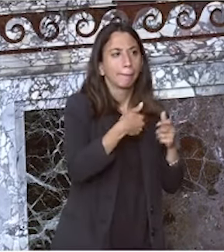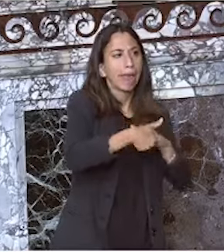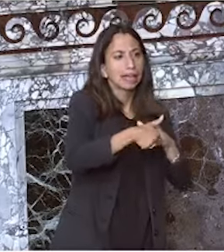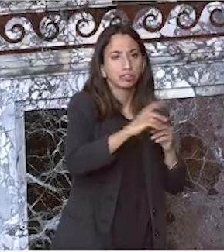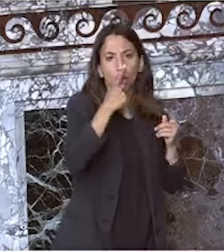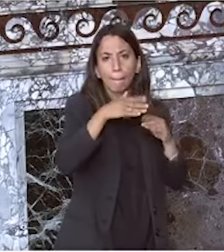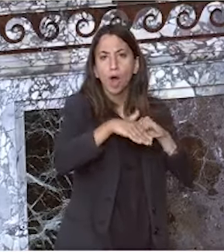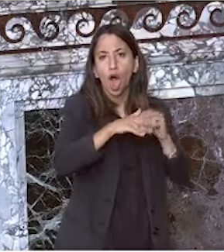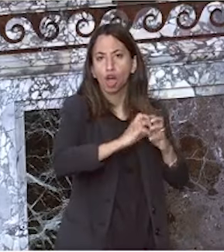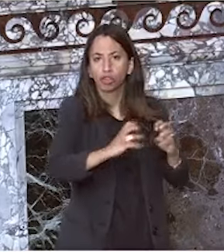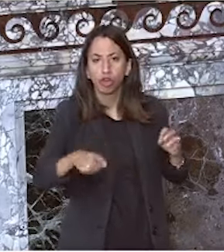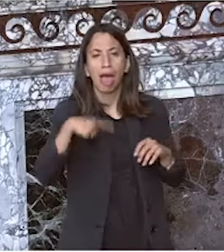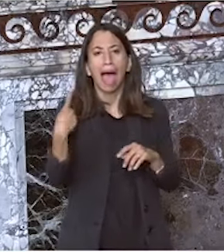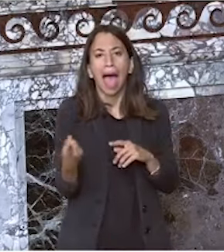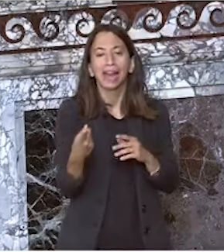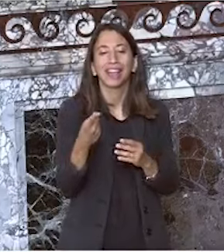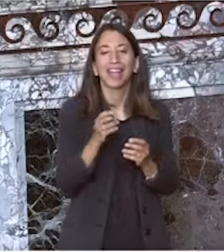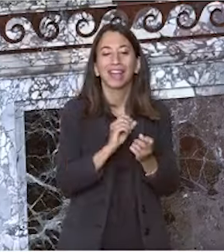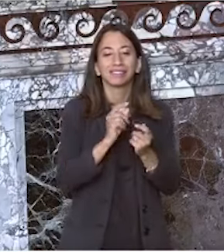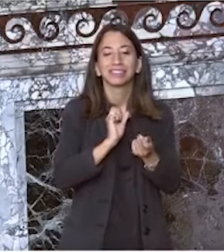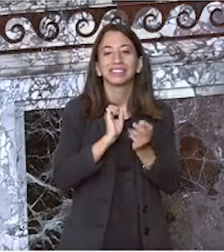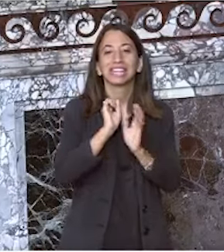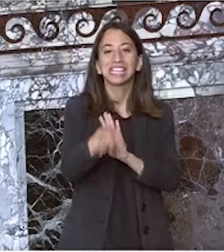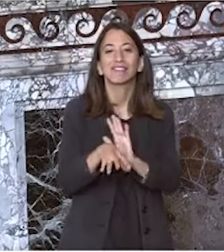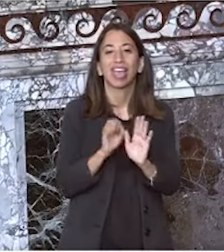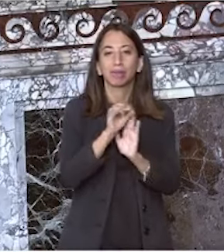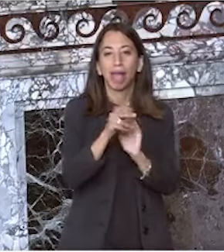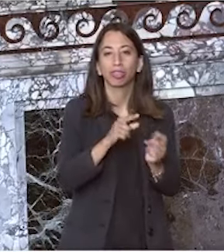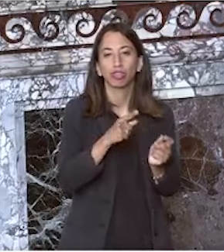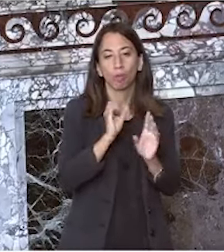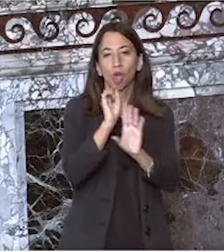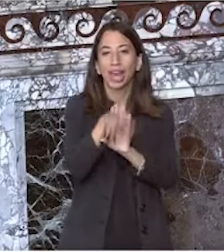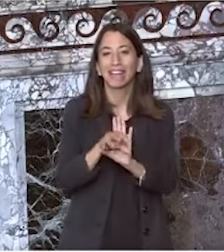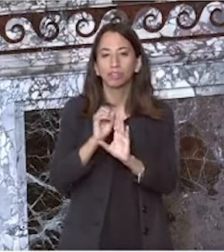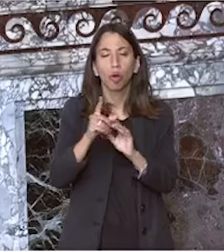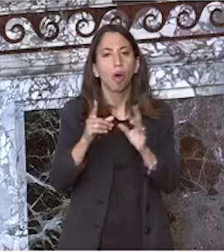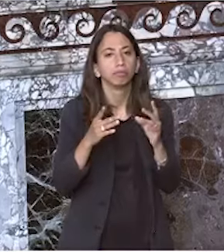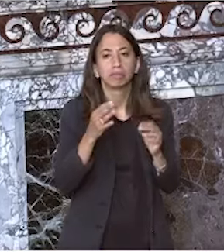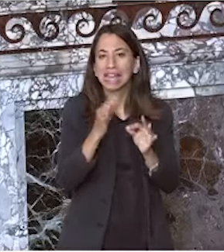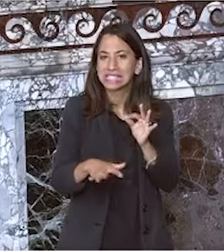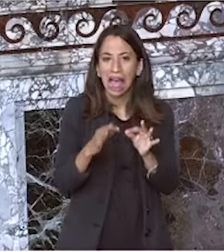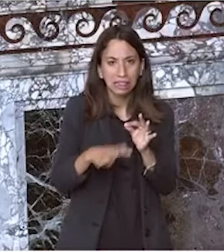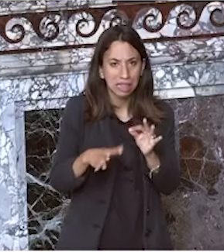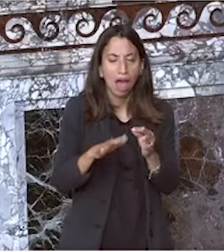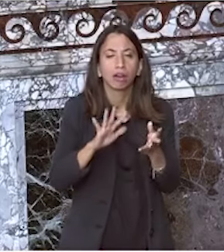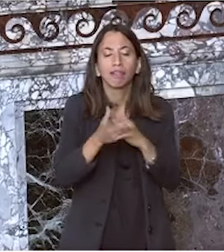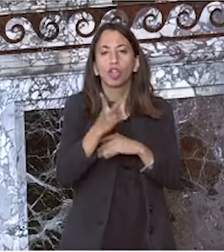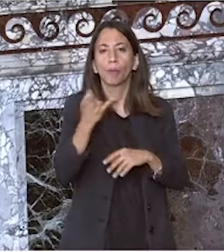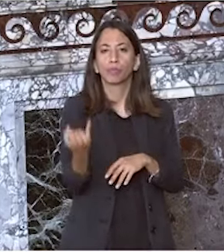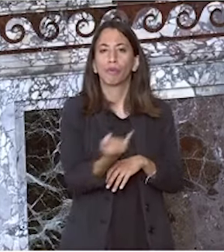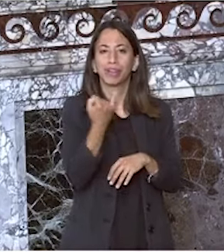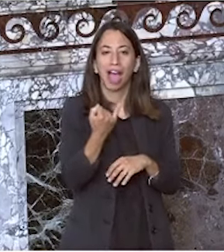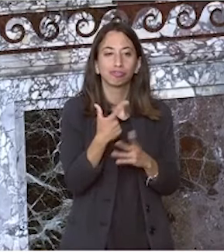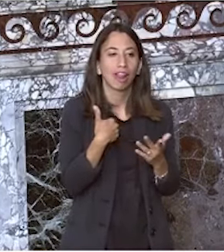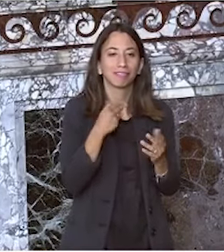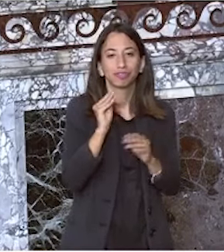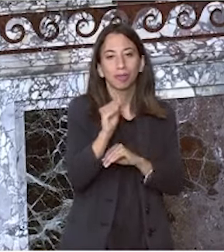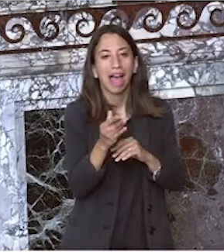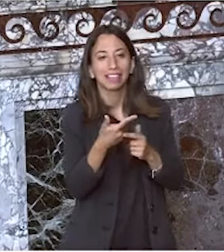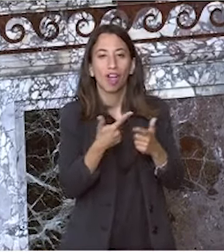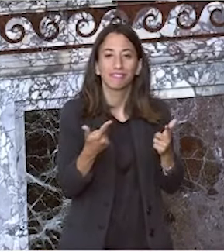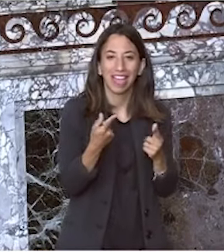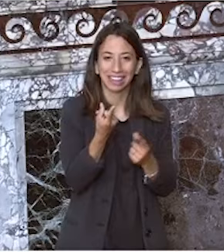digitali. Nel risparmio gestito, vari fondi di credito utilizzano già oggi piattaforme digitali per facilitare l'incontro tra domanda e